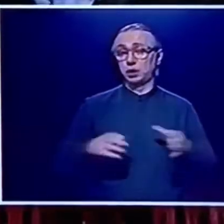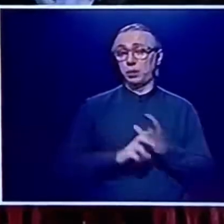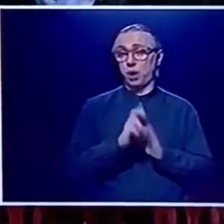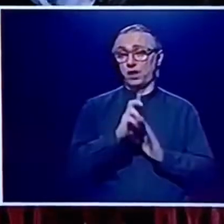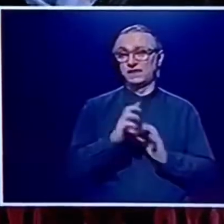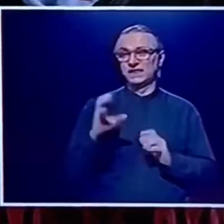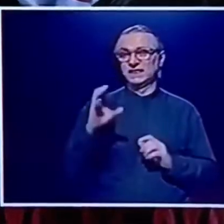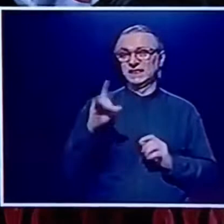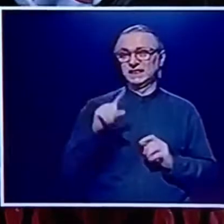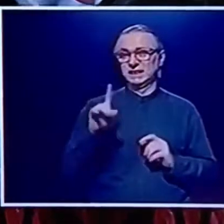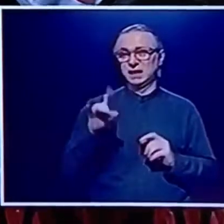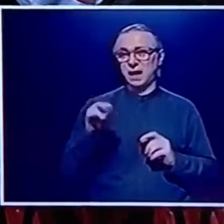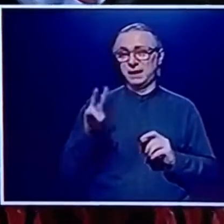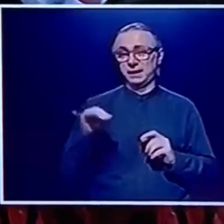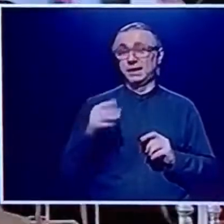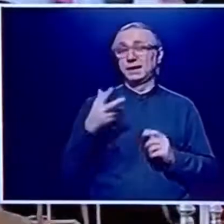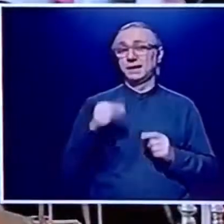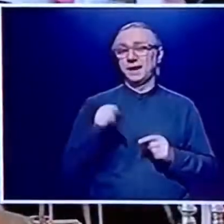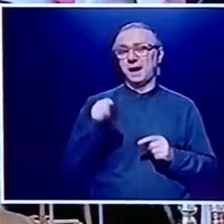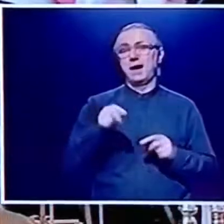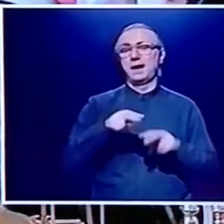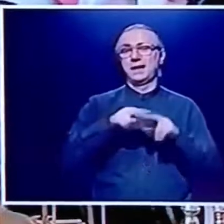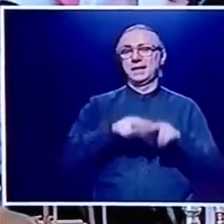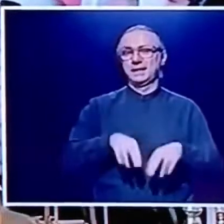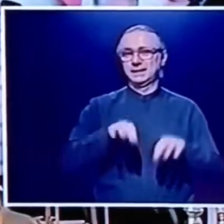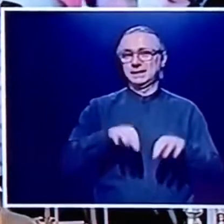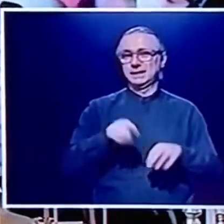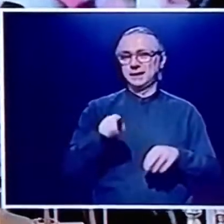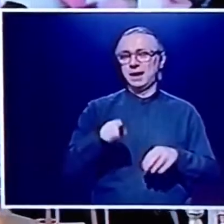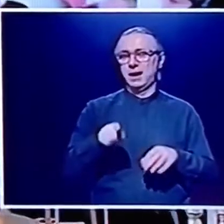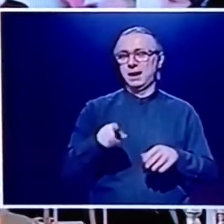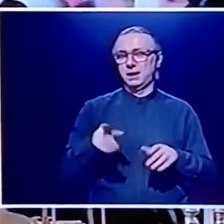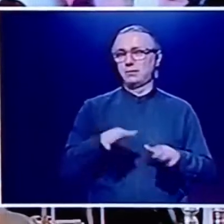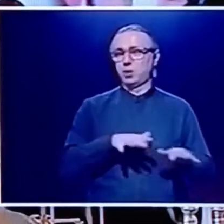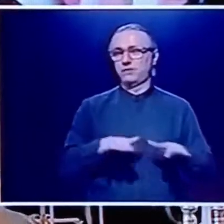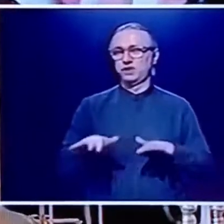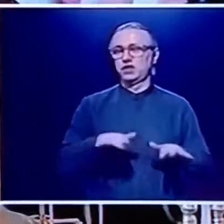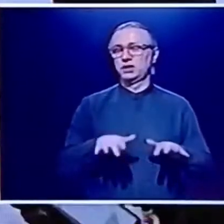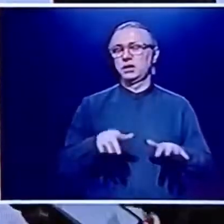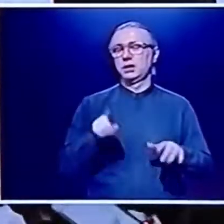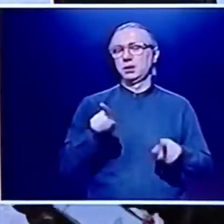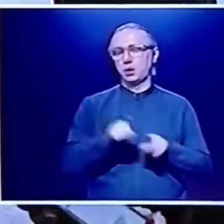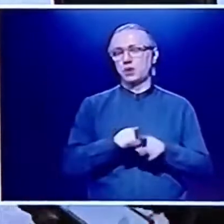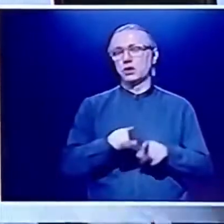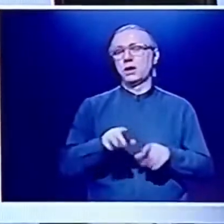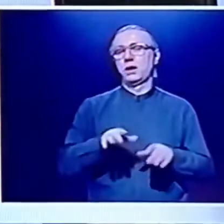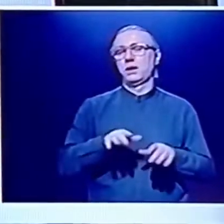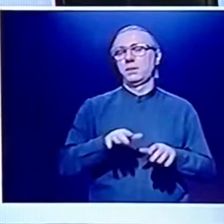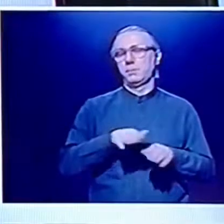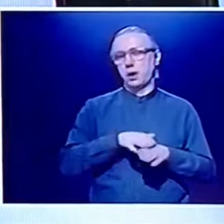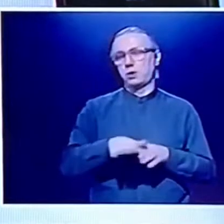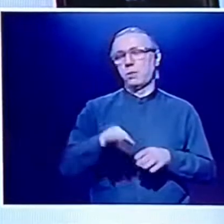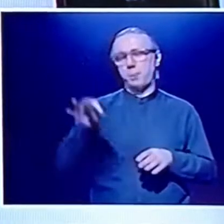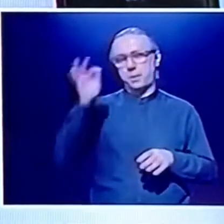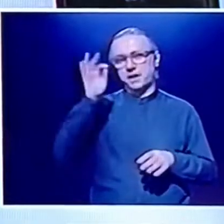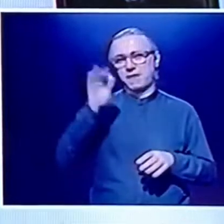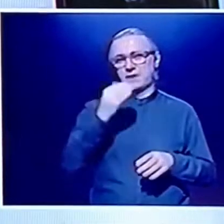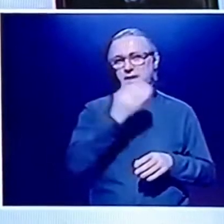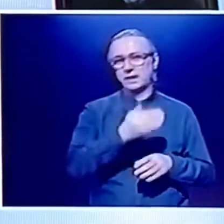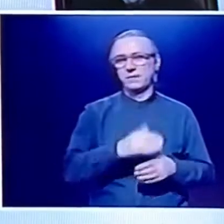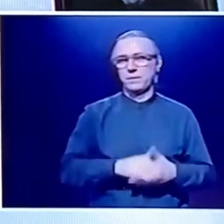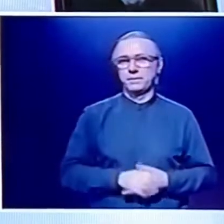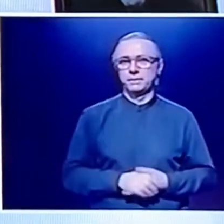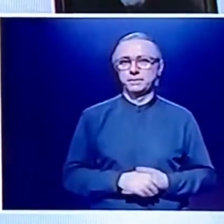великий подвижник, также прошло торжественное поминовение. Он, будучи старообрядцем, в конце концов, на своих плечах внес